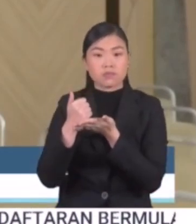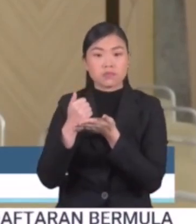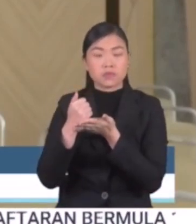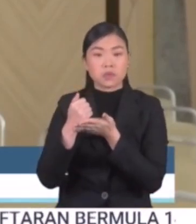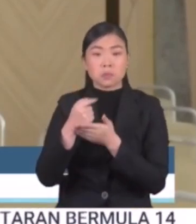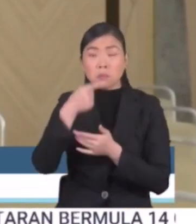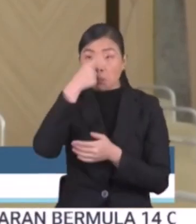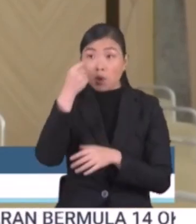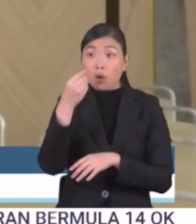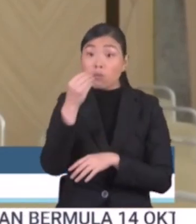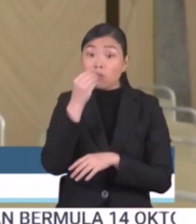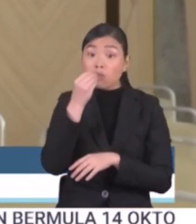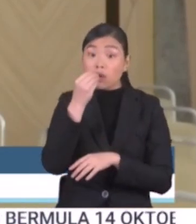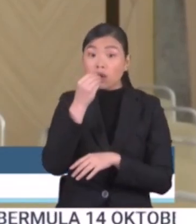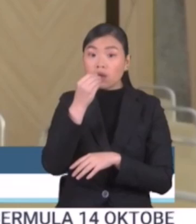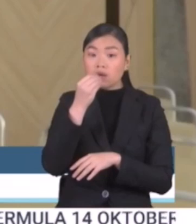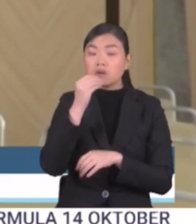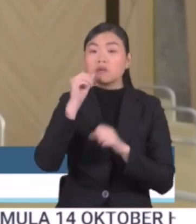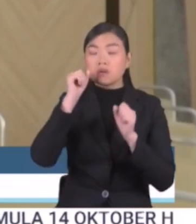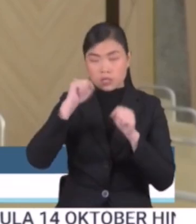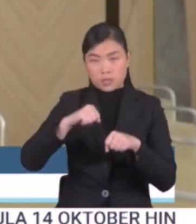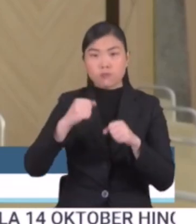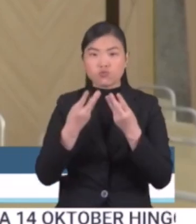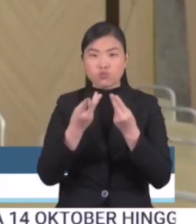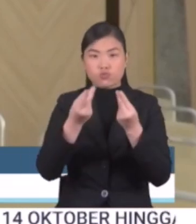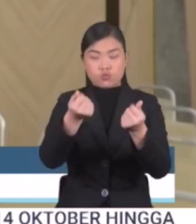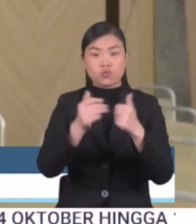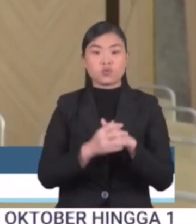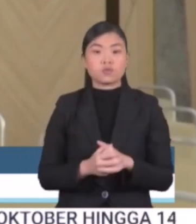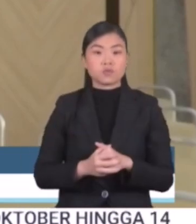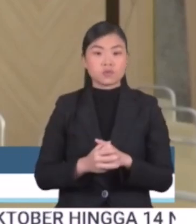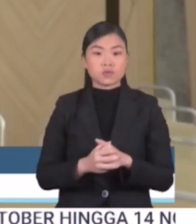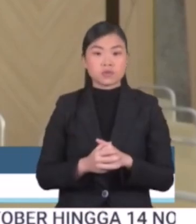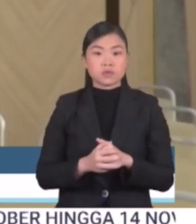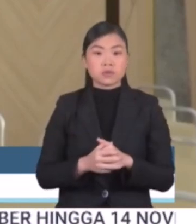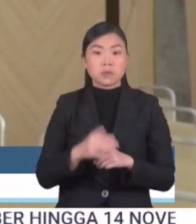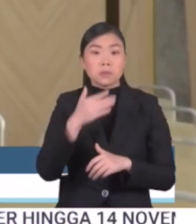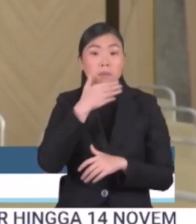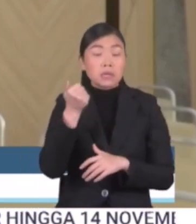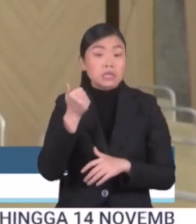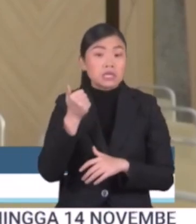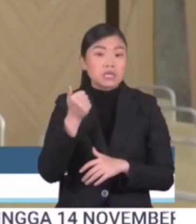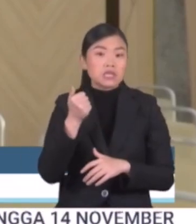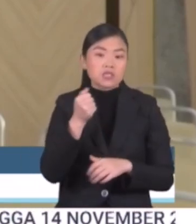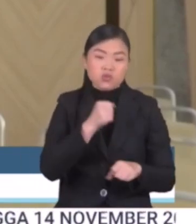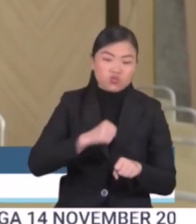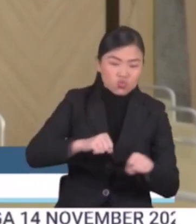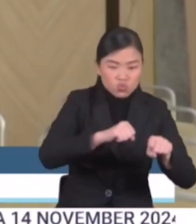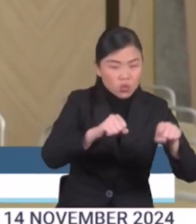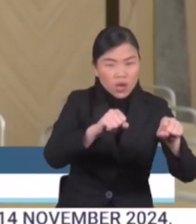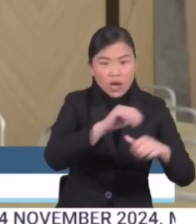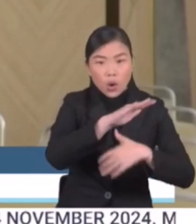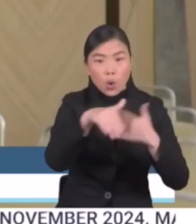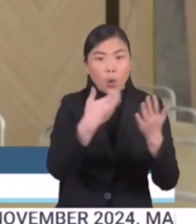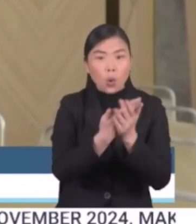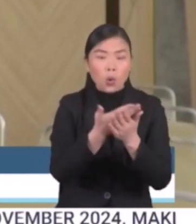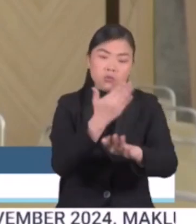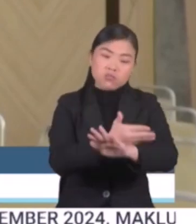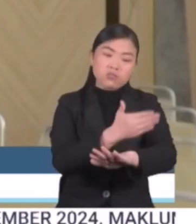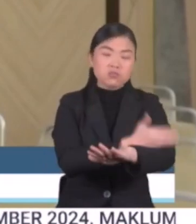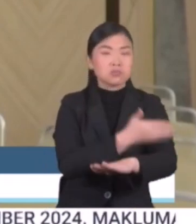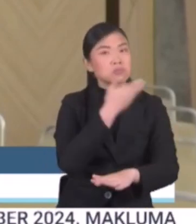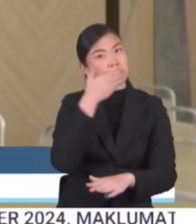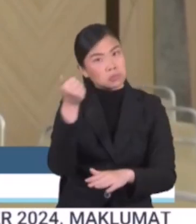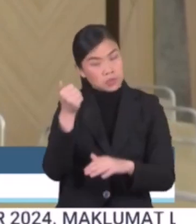pemakanan negara kita bolehleh boleh mengatasi yang lebihik lagi saluranuran sungai saluran Par Buatlah bagi